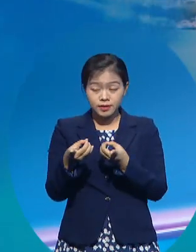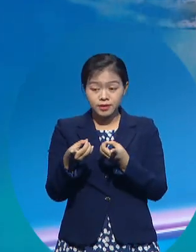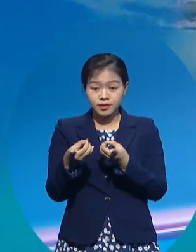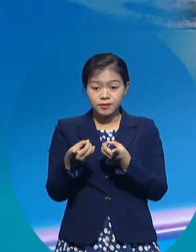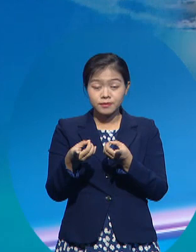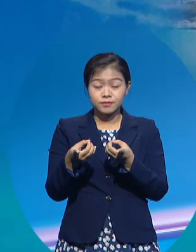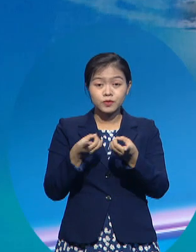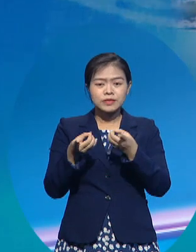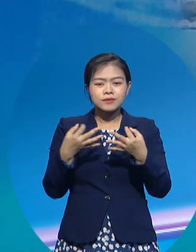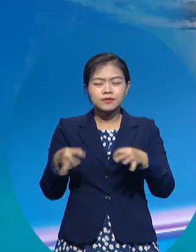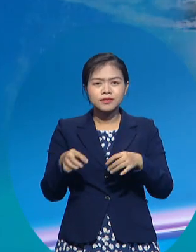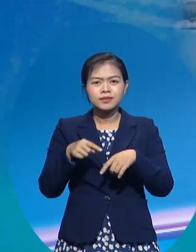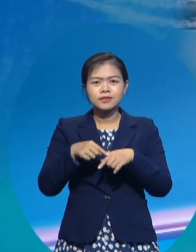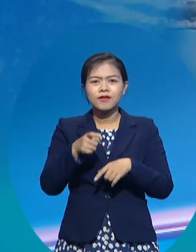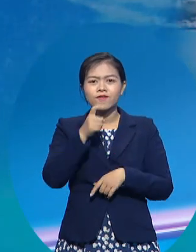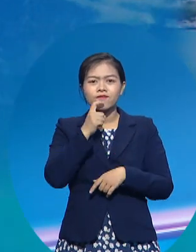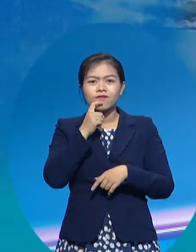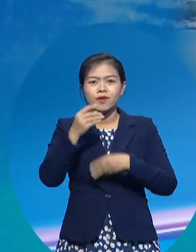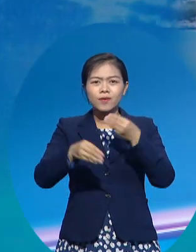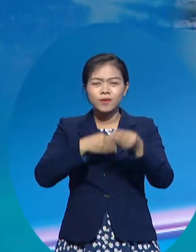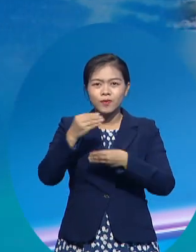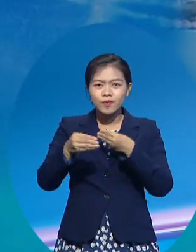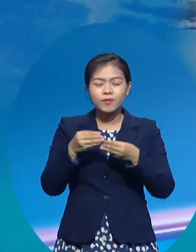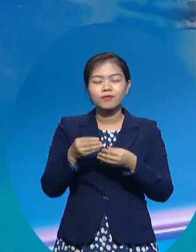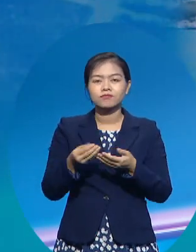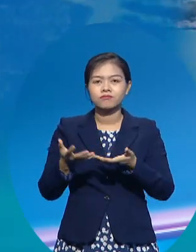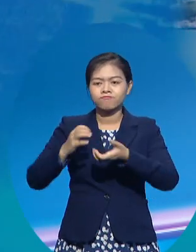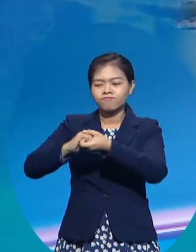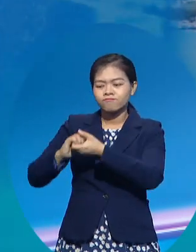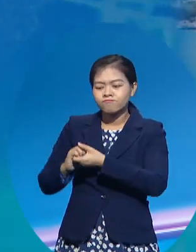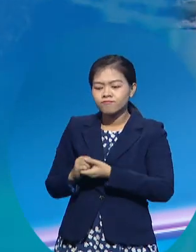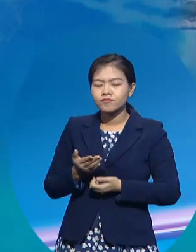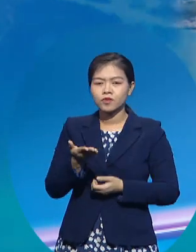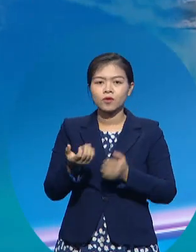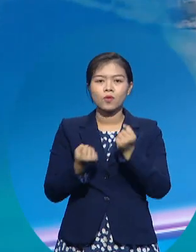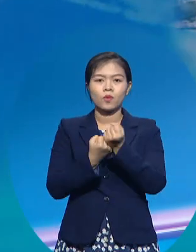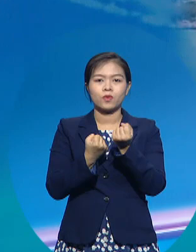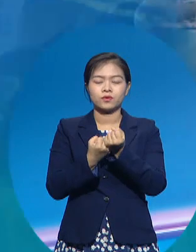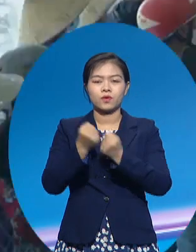đã chung tay cùng quỹ vì người nghèo của các địa phương hỗ trợ tích cực cho công tác an sinh xã hội.